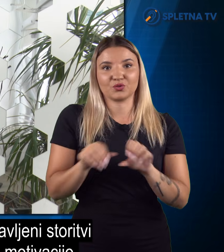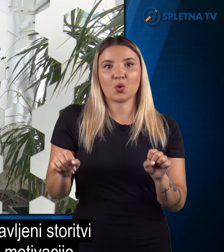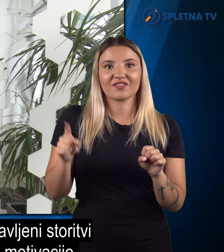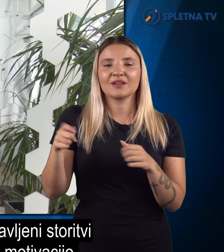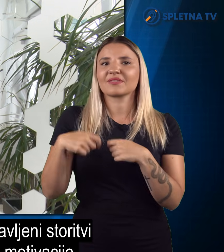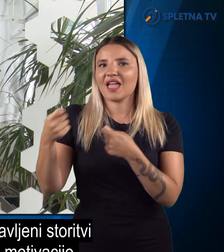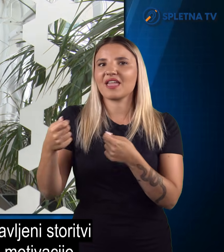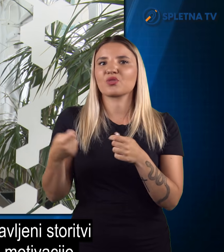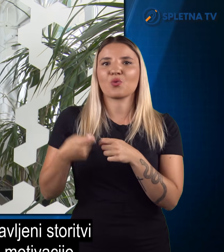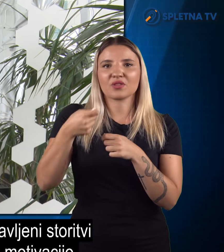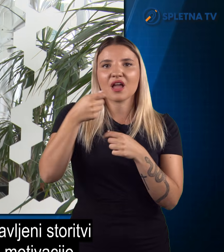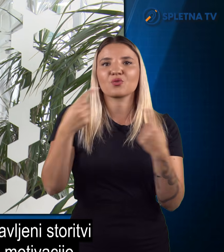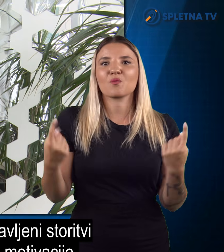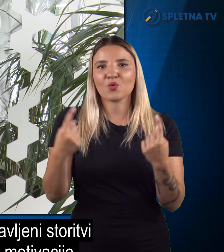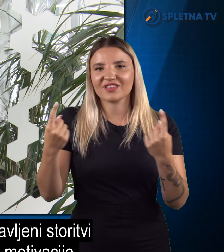dodatno motivacijo.